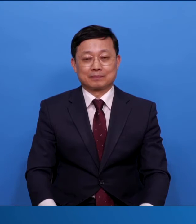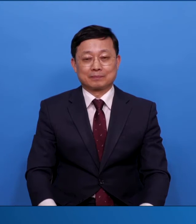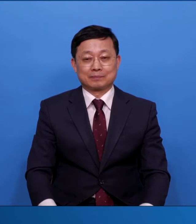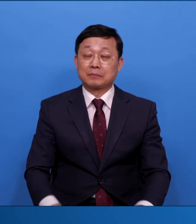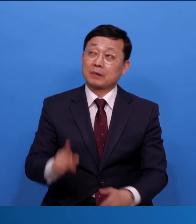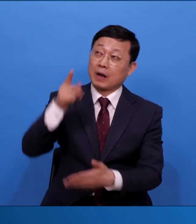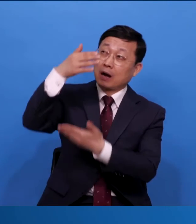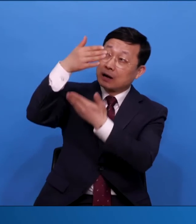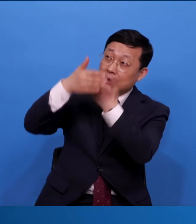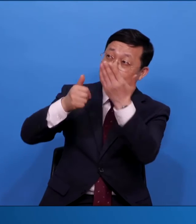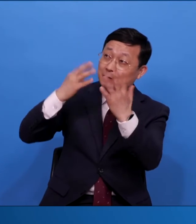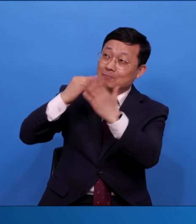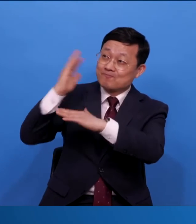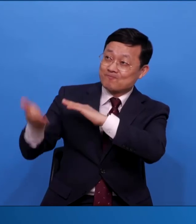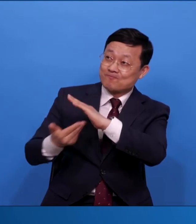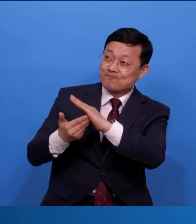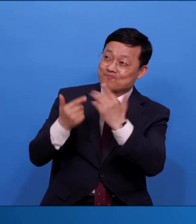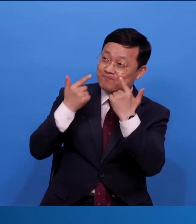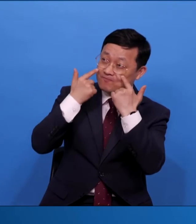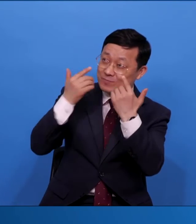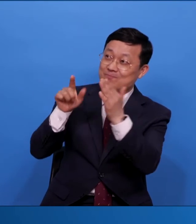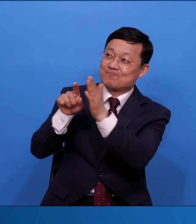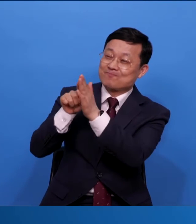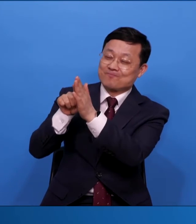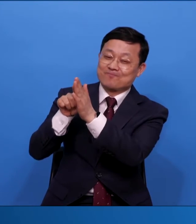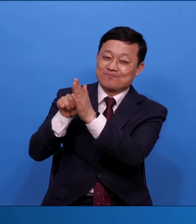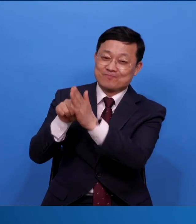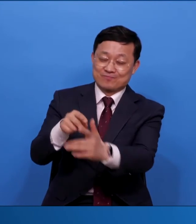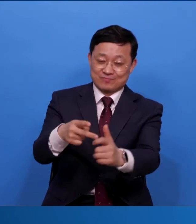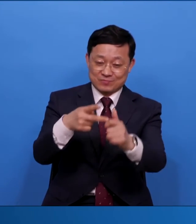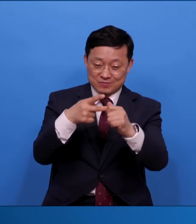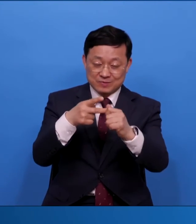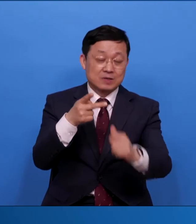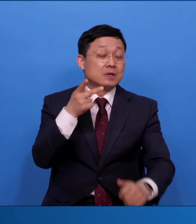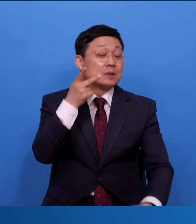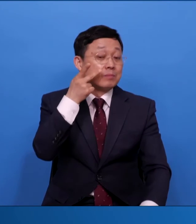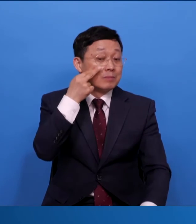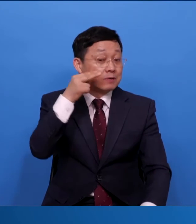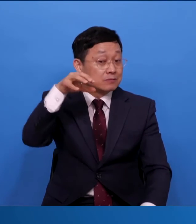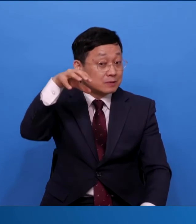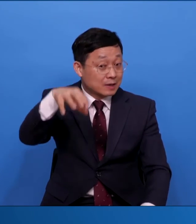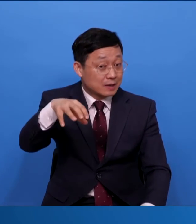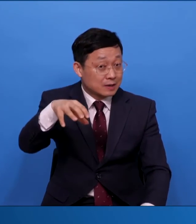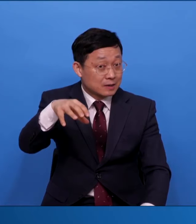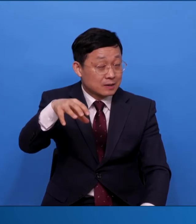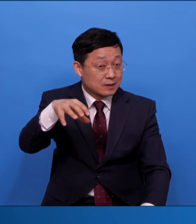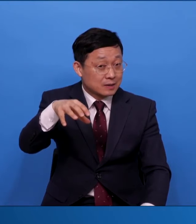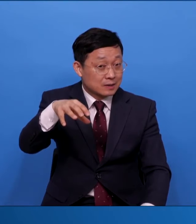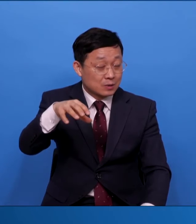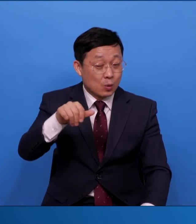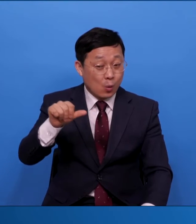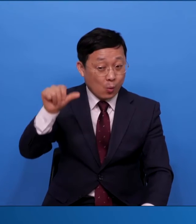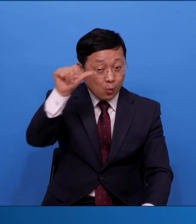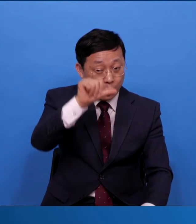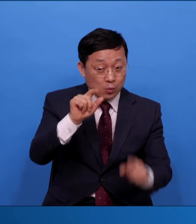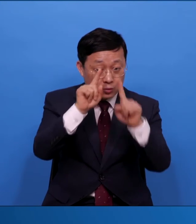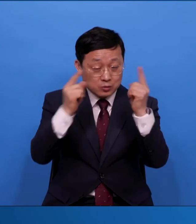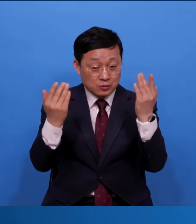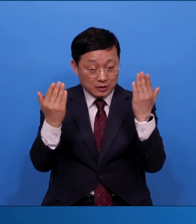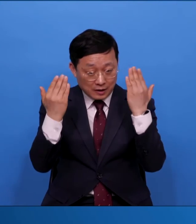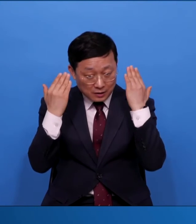하나님이 하실 겁니다. 神必定会做工的。 미국에는 5천 개의 대학을